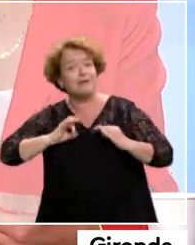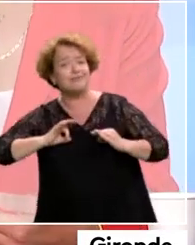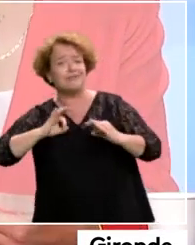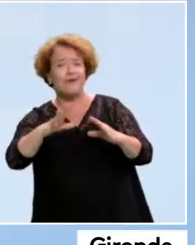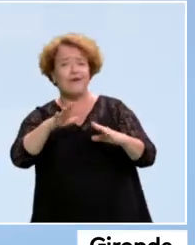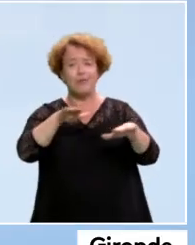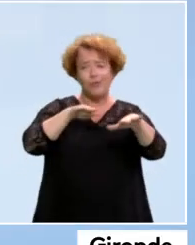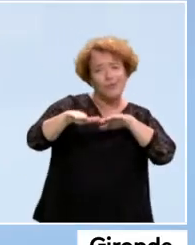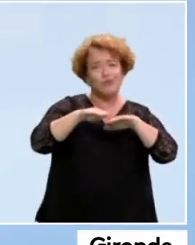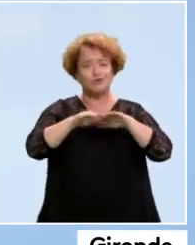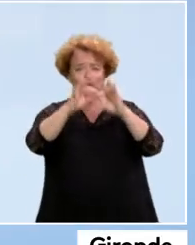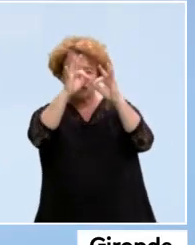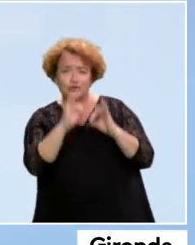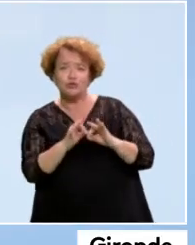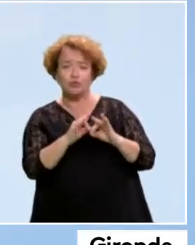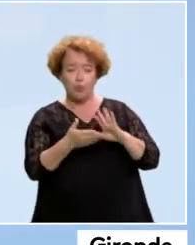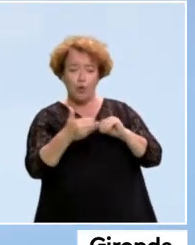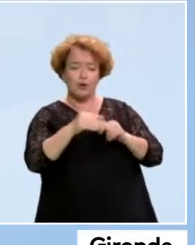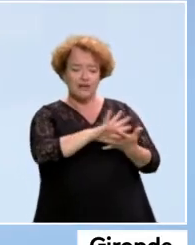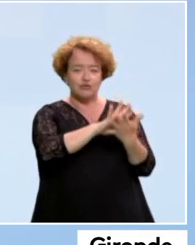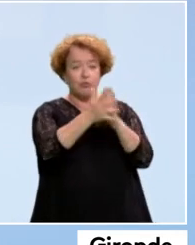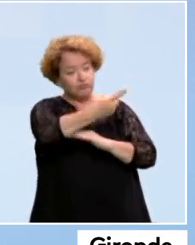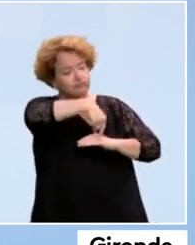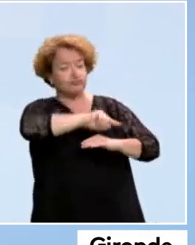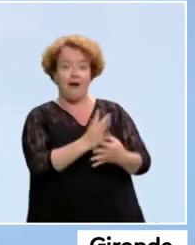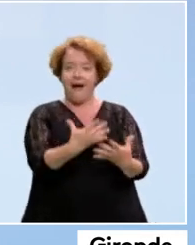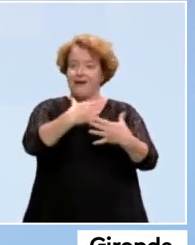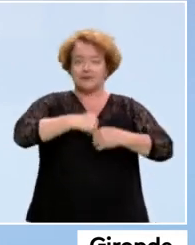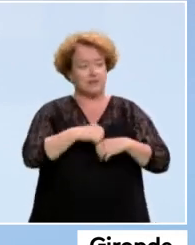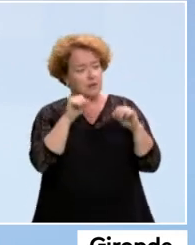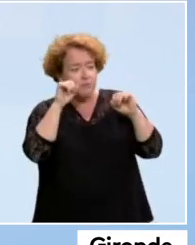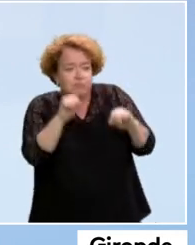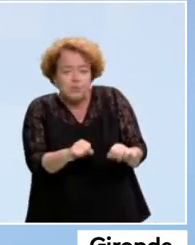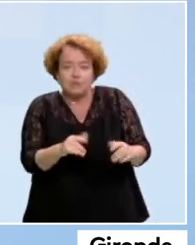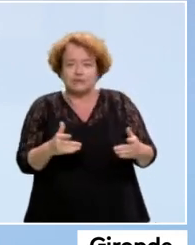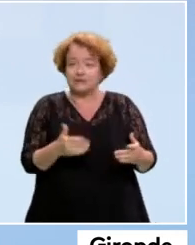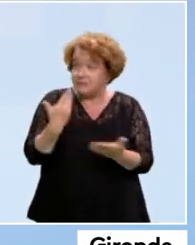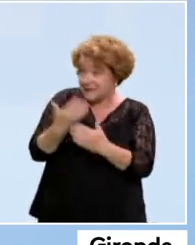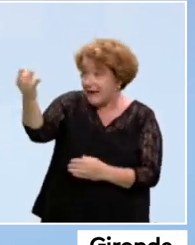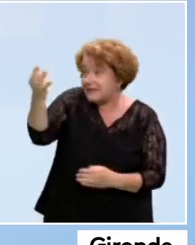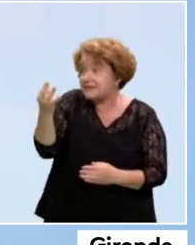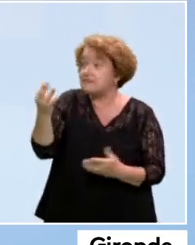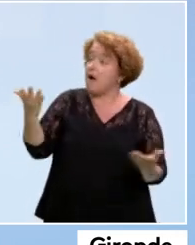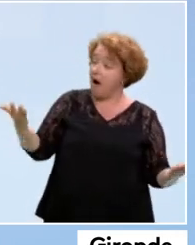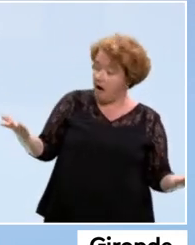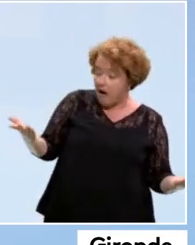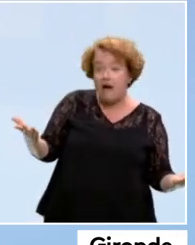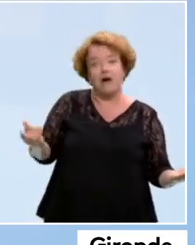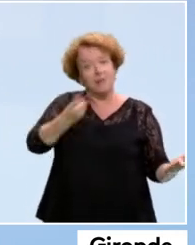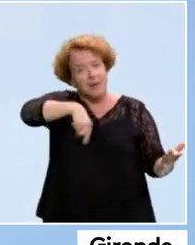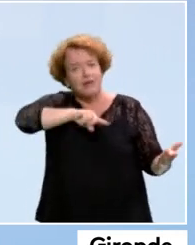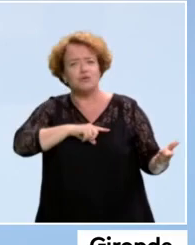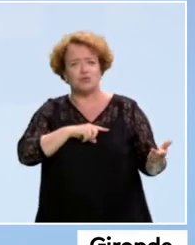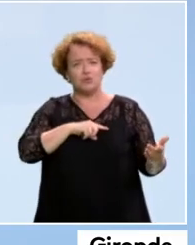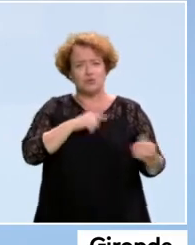pour réaliser une transition écologique et qui soit acceptable au niveau social parce que c'est vraiment le chemin si vous voulez qu'on ne veut emprunter et qu'on